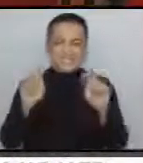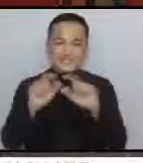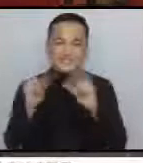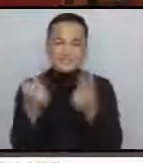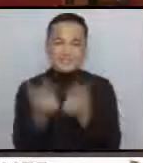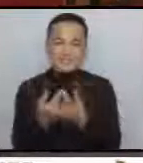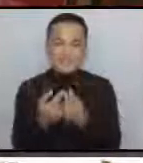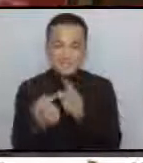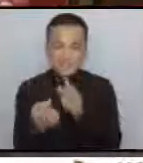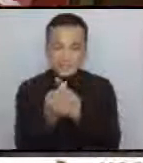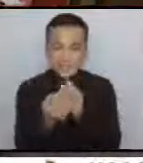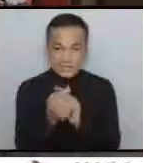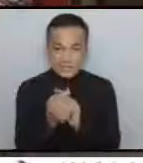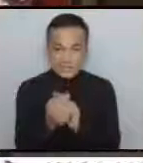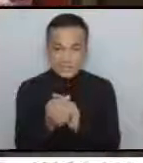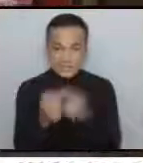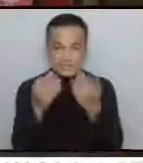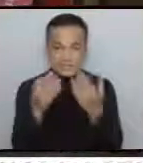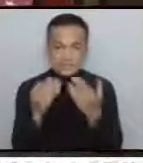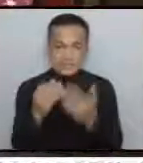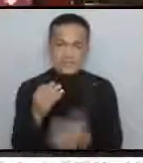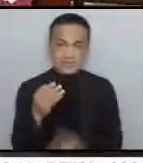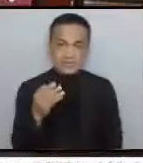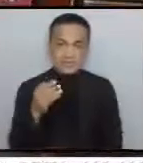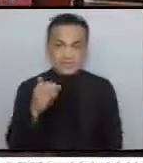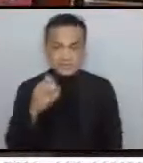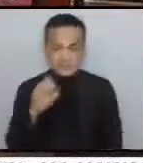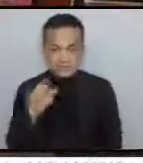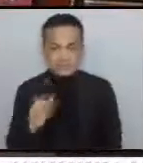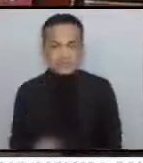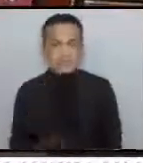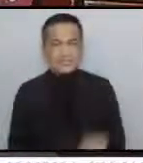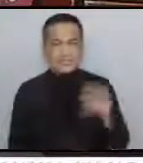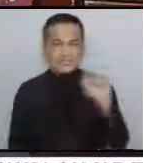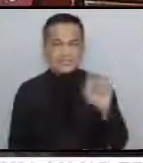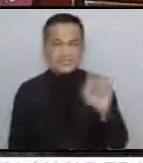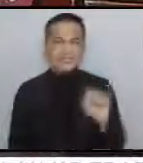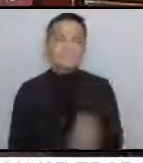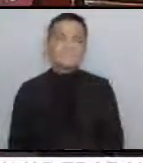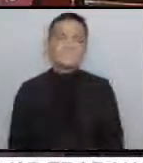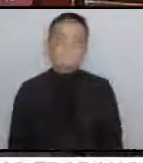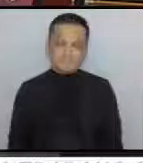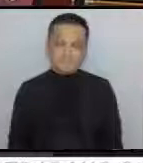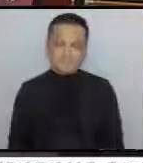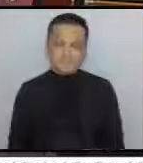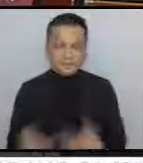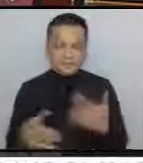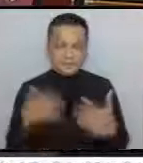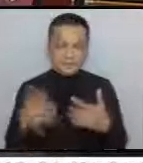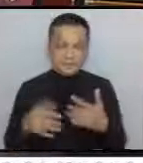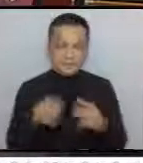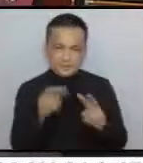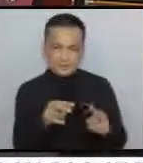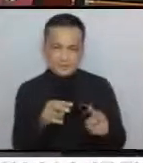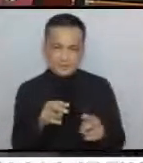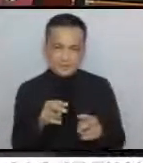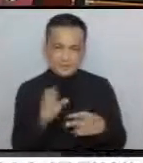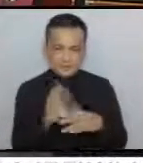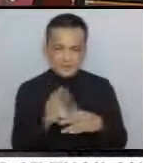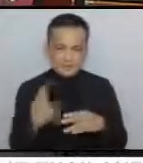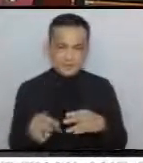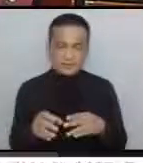dyan. Maraming salamat, Isa. Sana po makapunta kayo. Yes, so excited na kaming makita ang finished product mo mamaya. Ah. Hahayaan ka muna